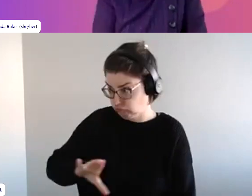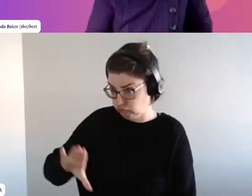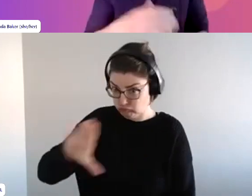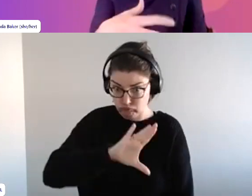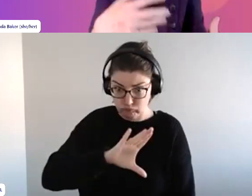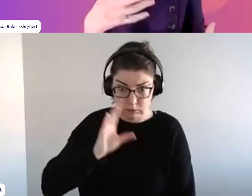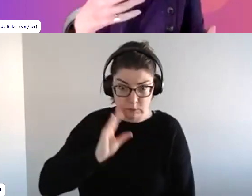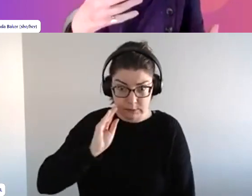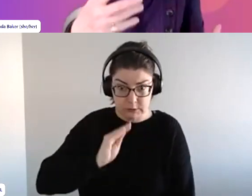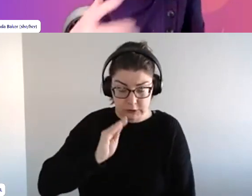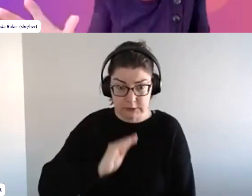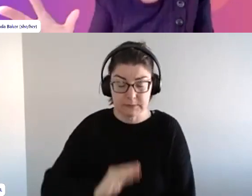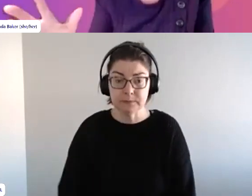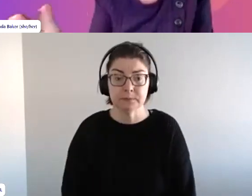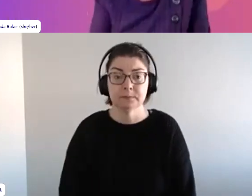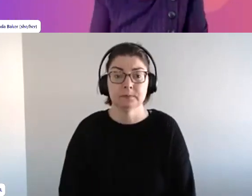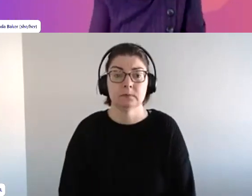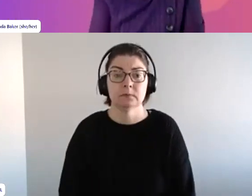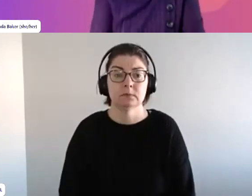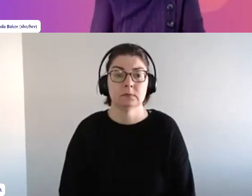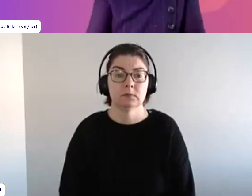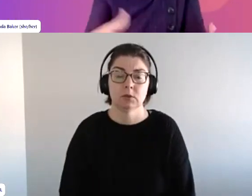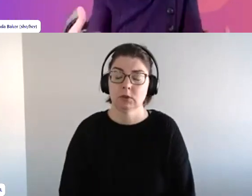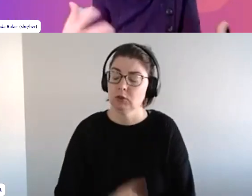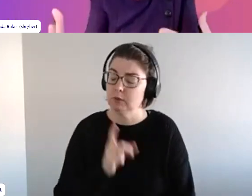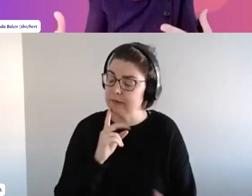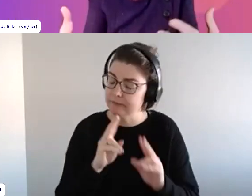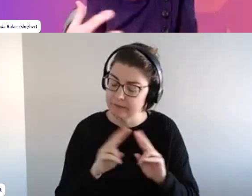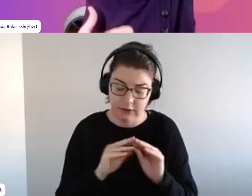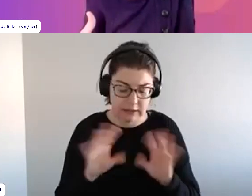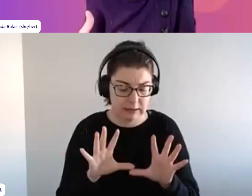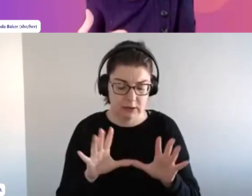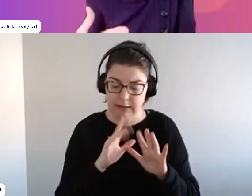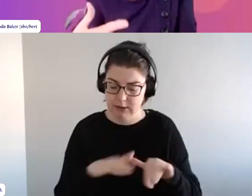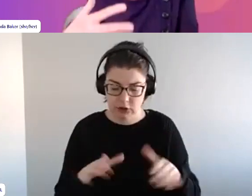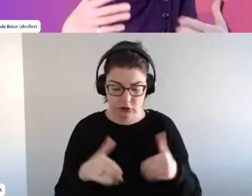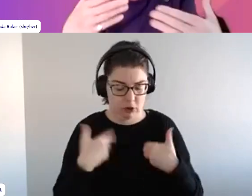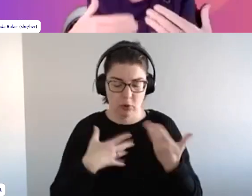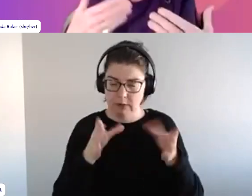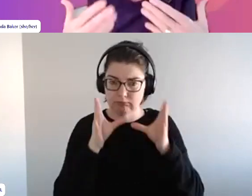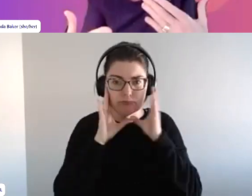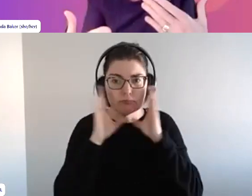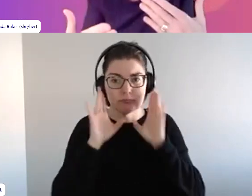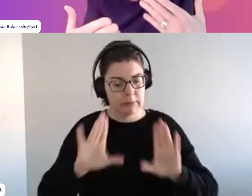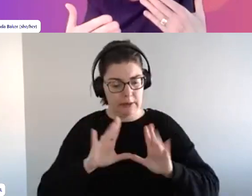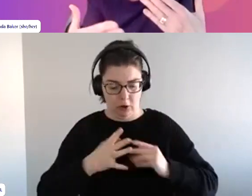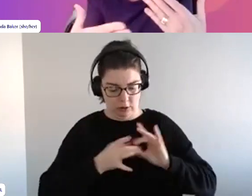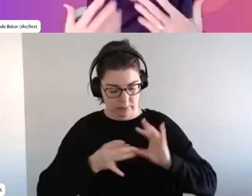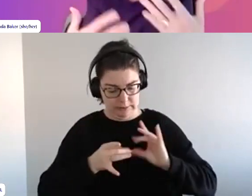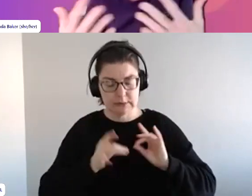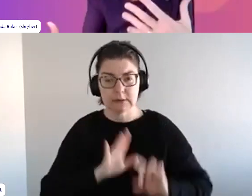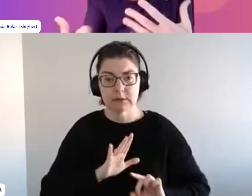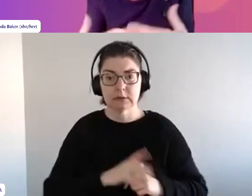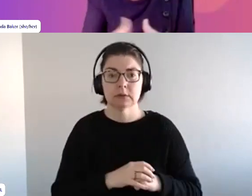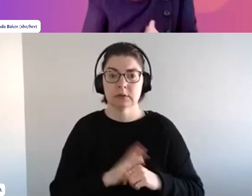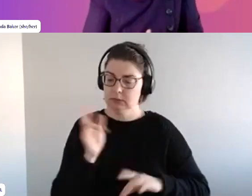en fonction de vos expériences vous avez fait des arguments convaincants pour entendre la voix des enfants et des